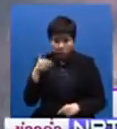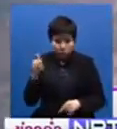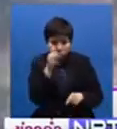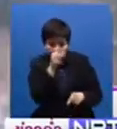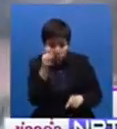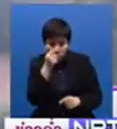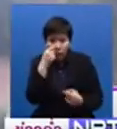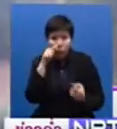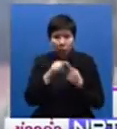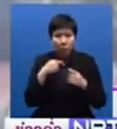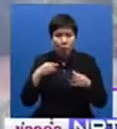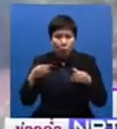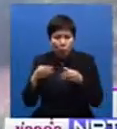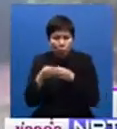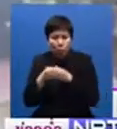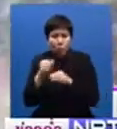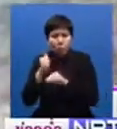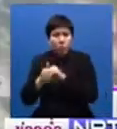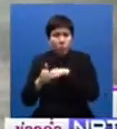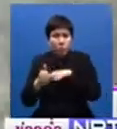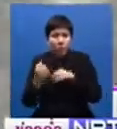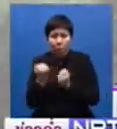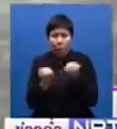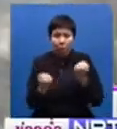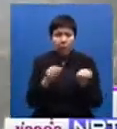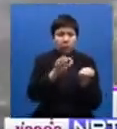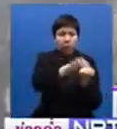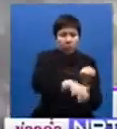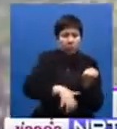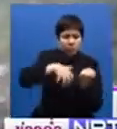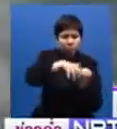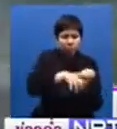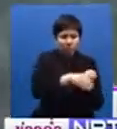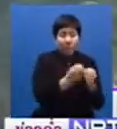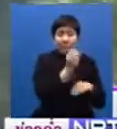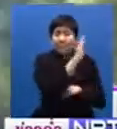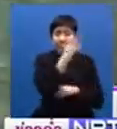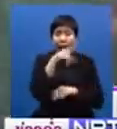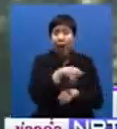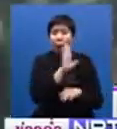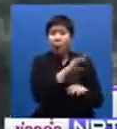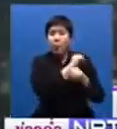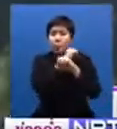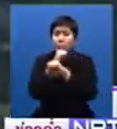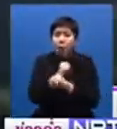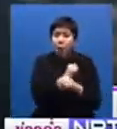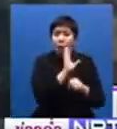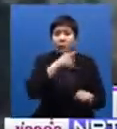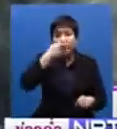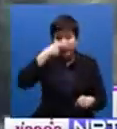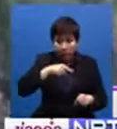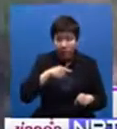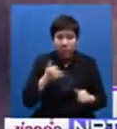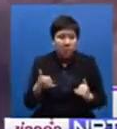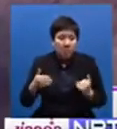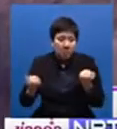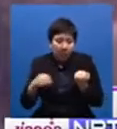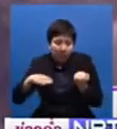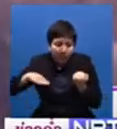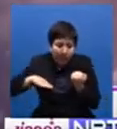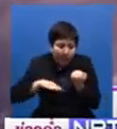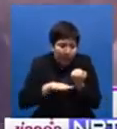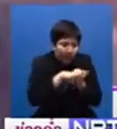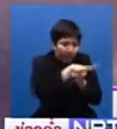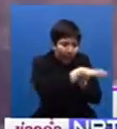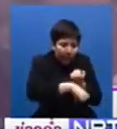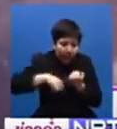นายทุนผู้นำชุมชนนำรถแบคโฮลักลอบขุดดินในพื้นที่เขตป่าสงวนแห่งชาตินายดังกล่าวบริเวณหมู่บ้านไร่หมู่ 11